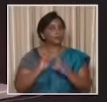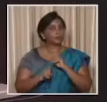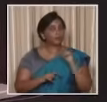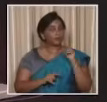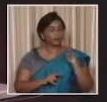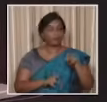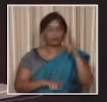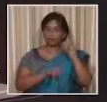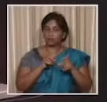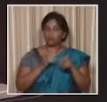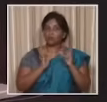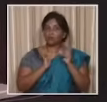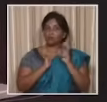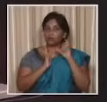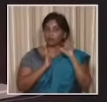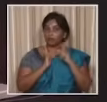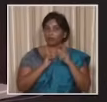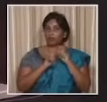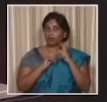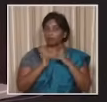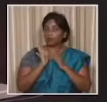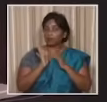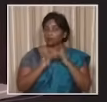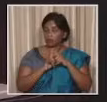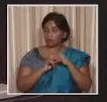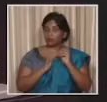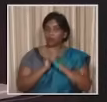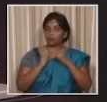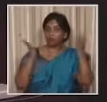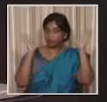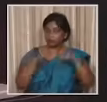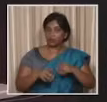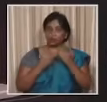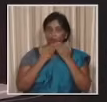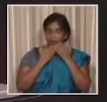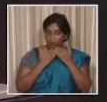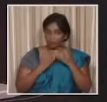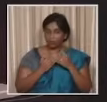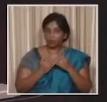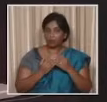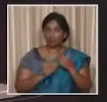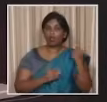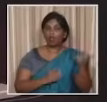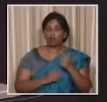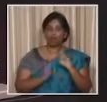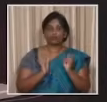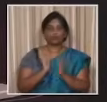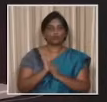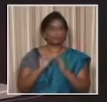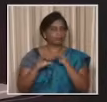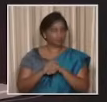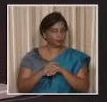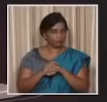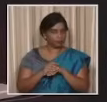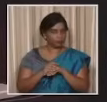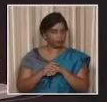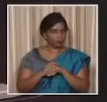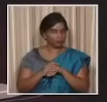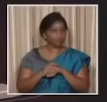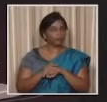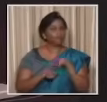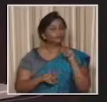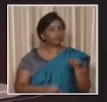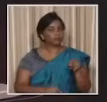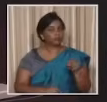අමාත්‍යංශයේ නිලධාරීන් කෝප් කමිටුව කැඳවලා උපදෙස් දීලා අලුත් කමිටුවක් පත් කරා.